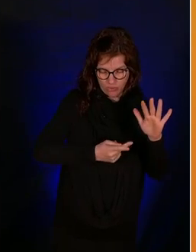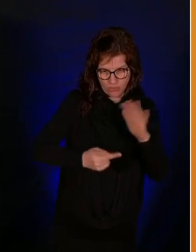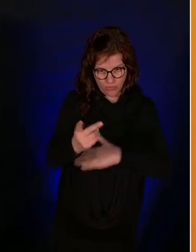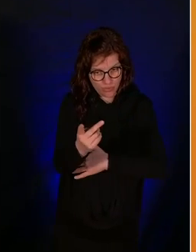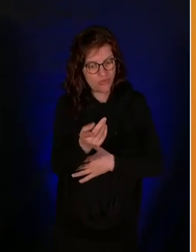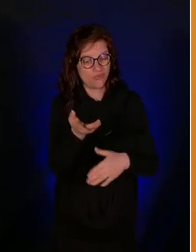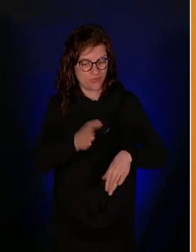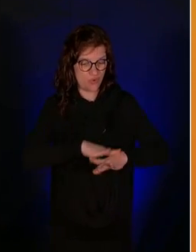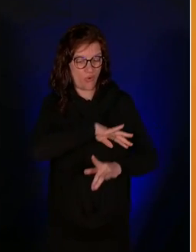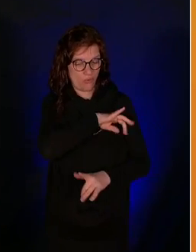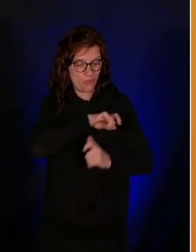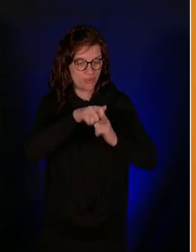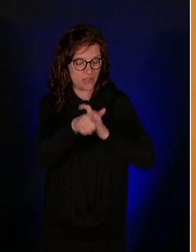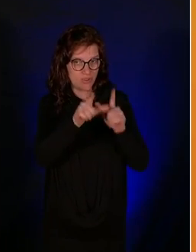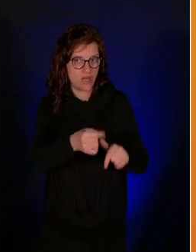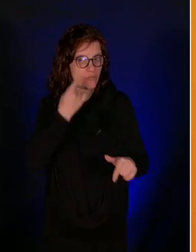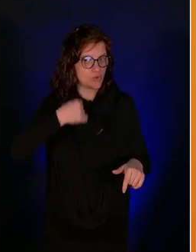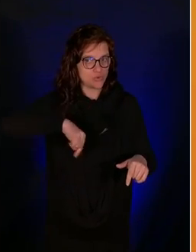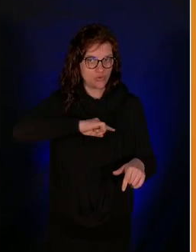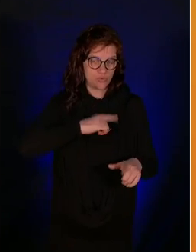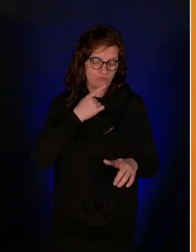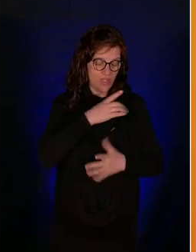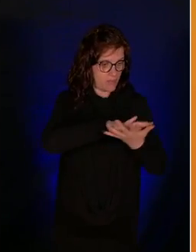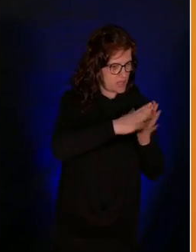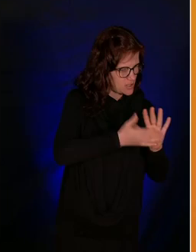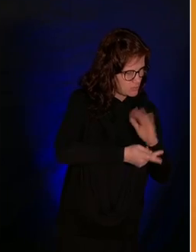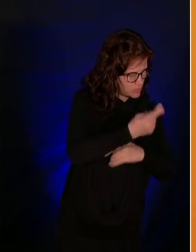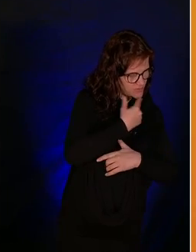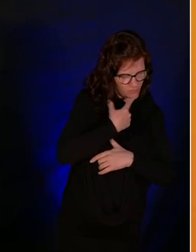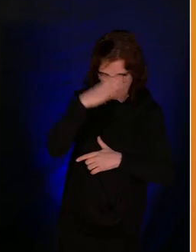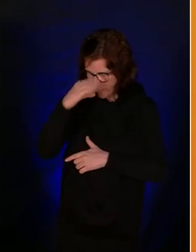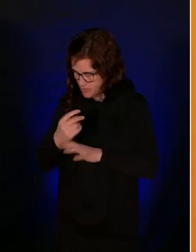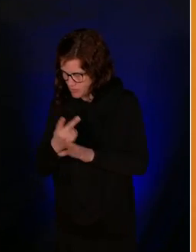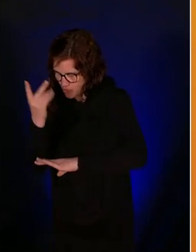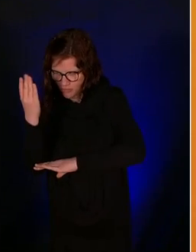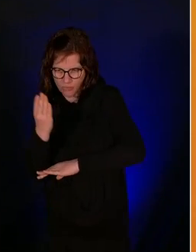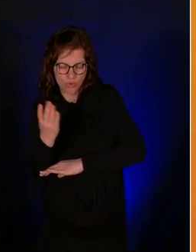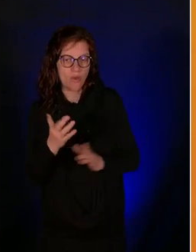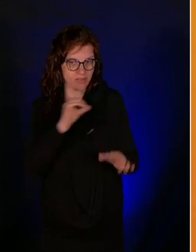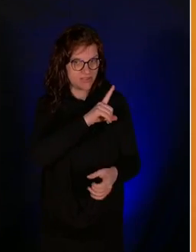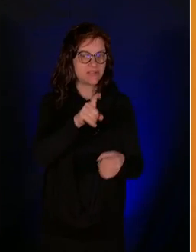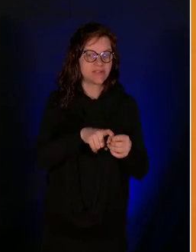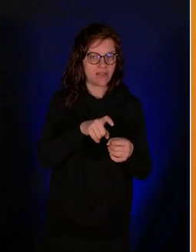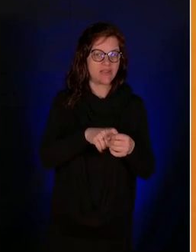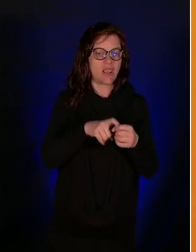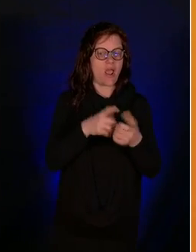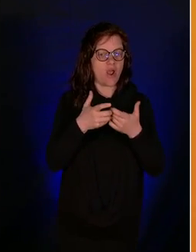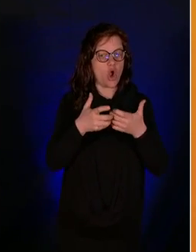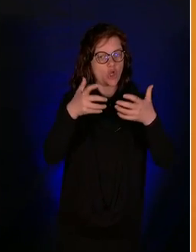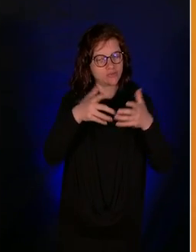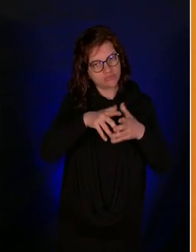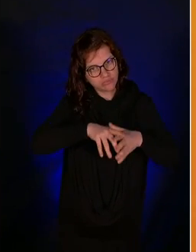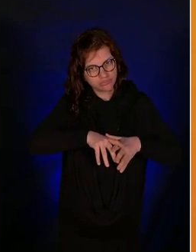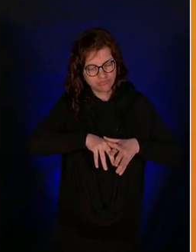nous impacte parce que plus de pratiquants demandent aussi plus de professionnels. Donc notre syndicat grandit et a besoin aussi de s'adapter à